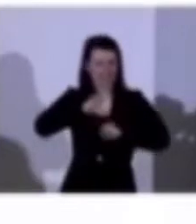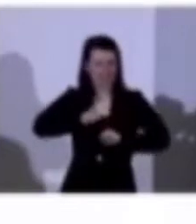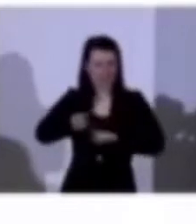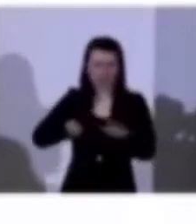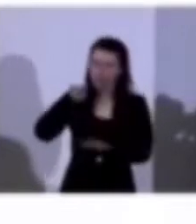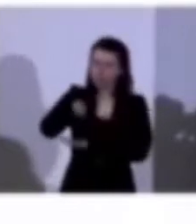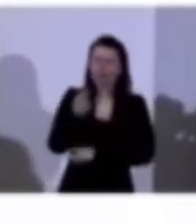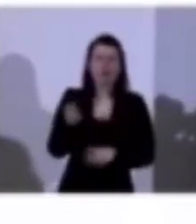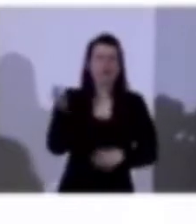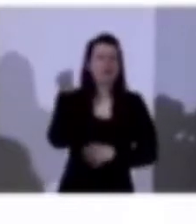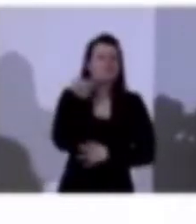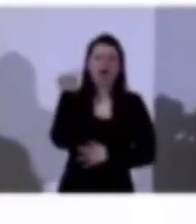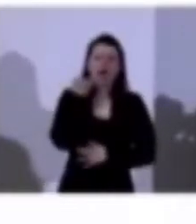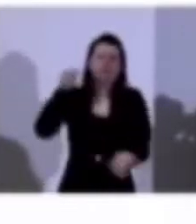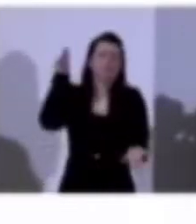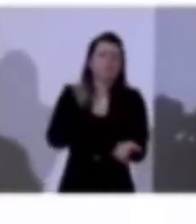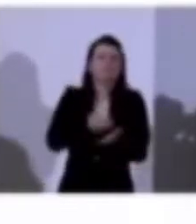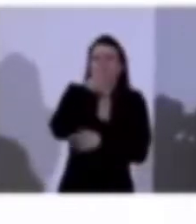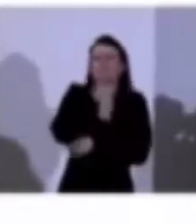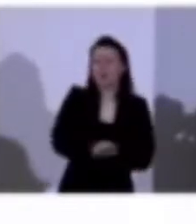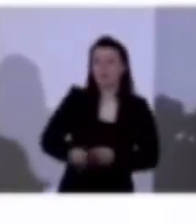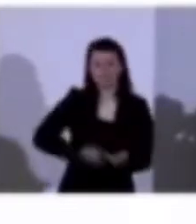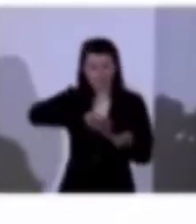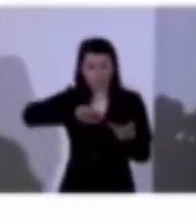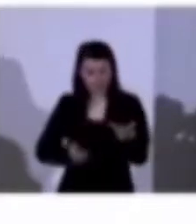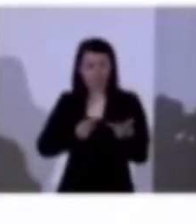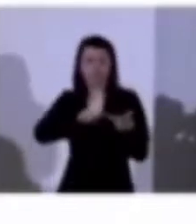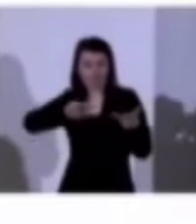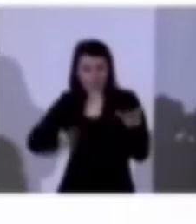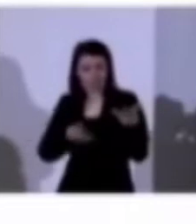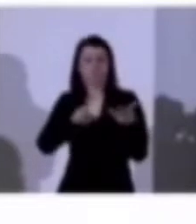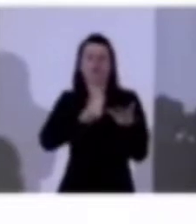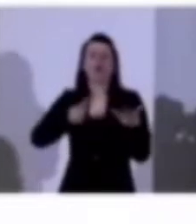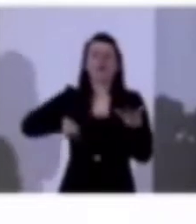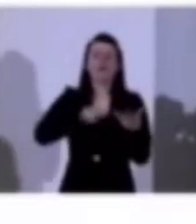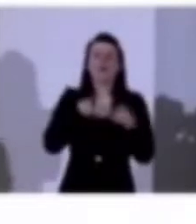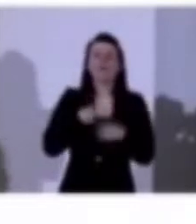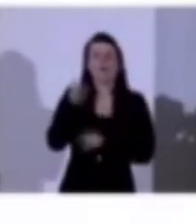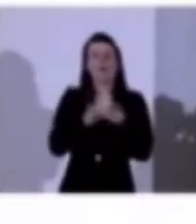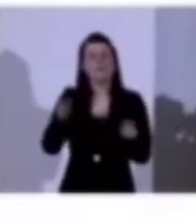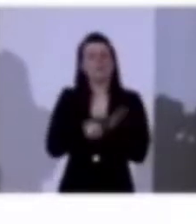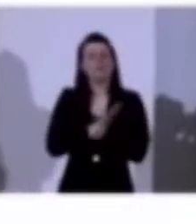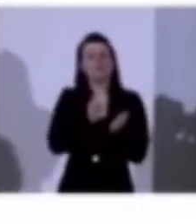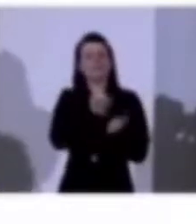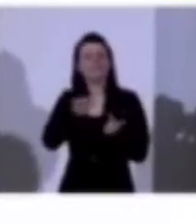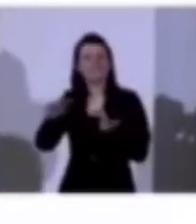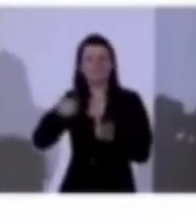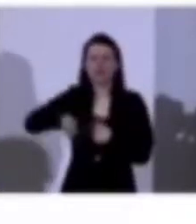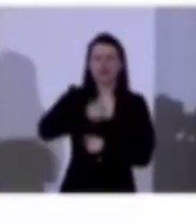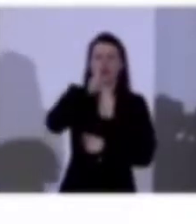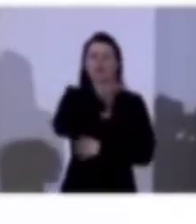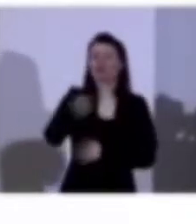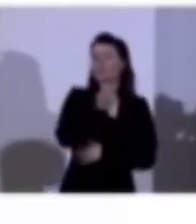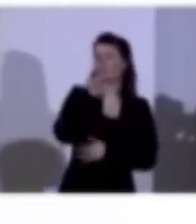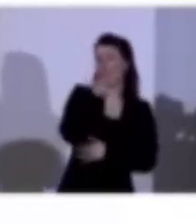effettuare la prenotazione dopodiché abbiamo messo anche a disposizione i nostri postini abbiamo circa 4.100 postini in